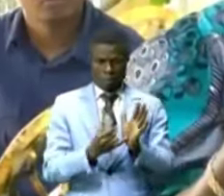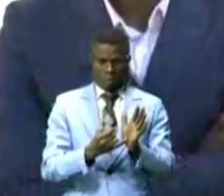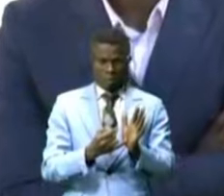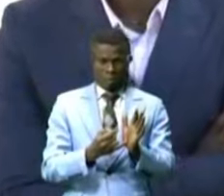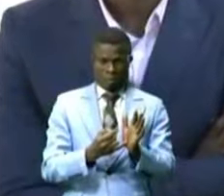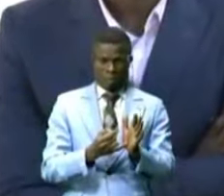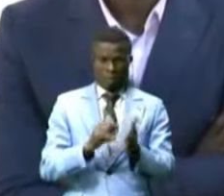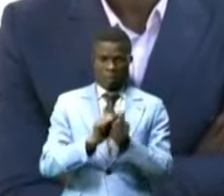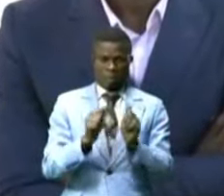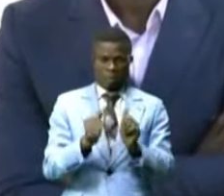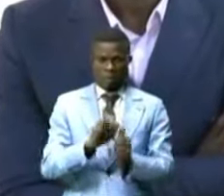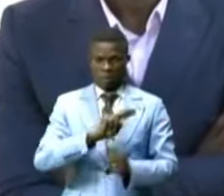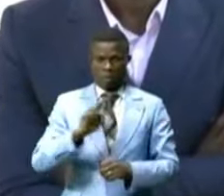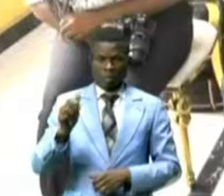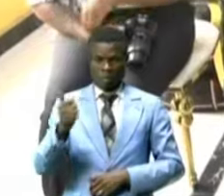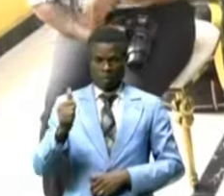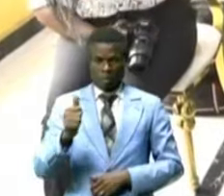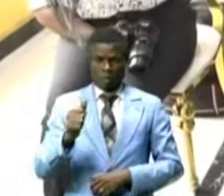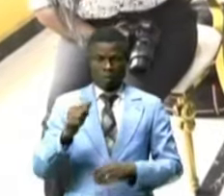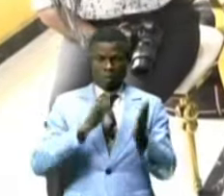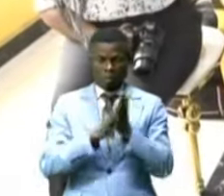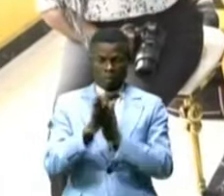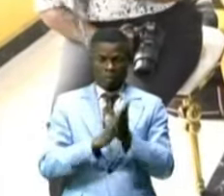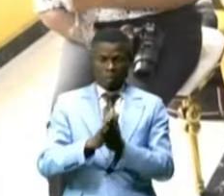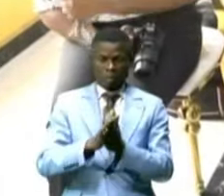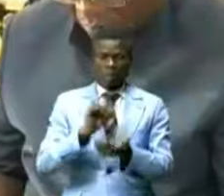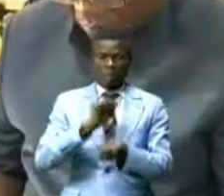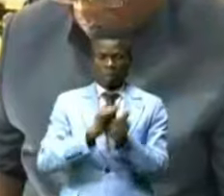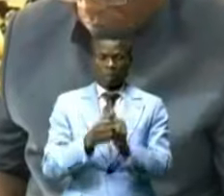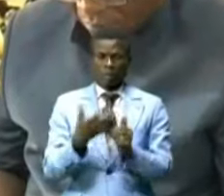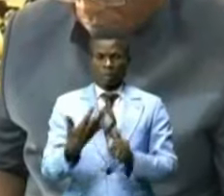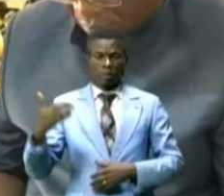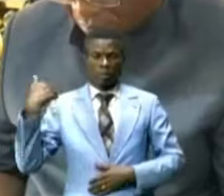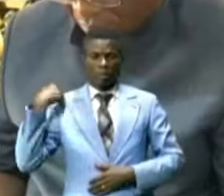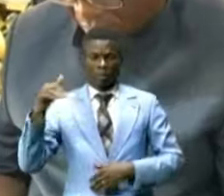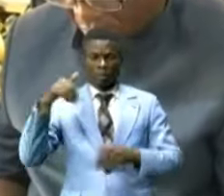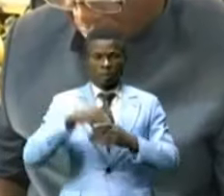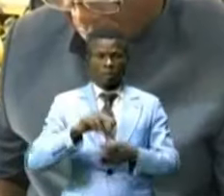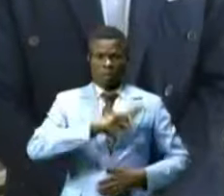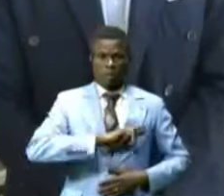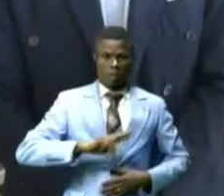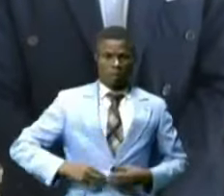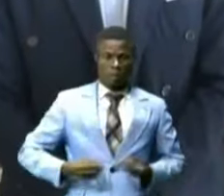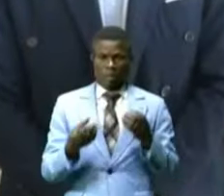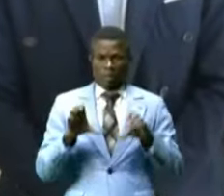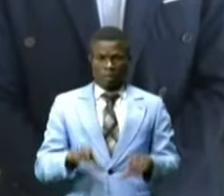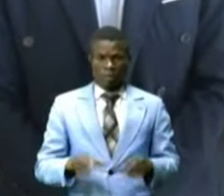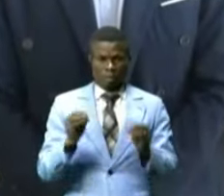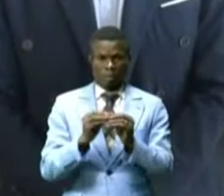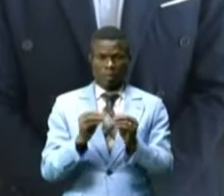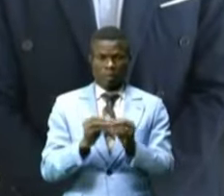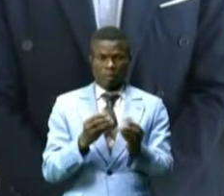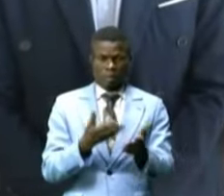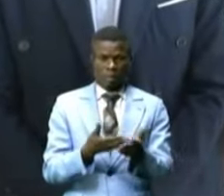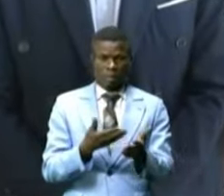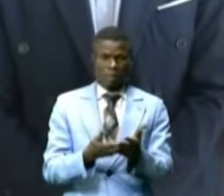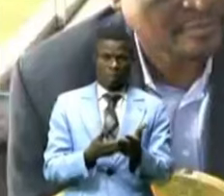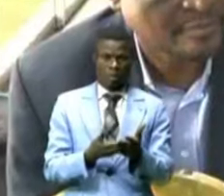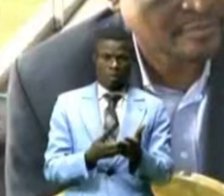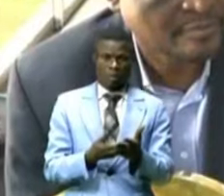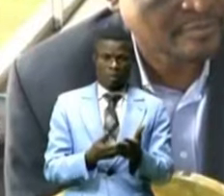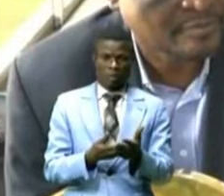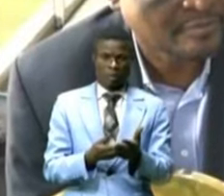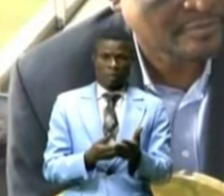27 avril 2010. Relative à la passation de marchés publics en République démocratique du Congo. La réunion, la